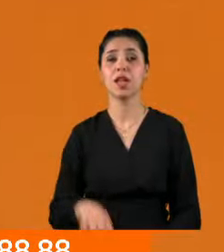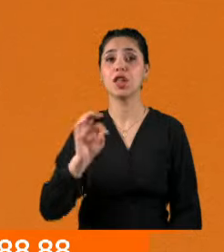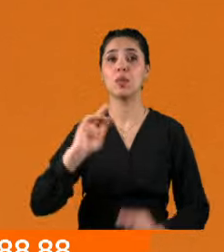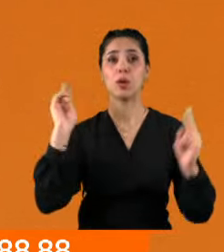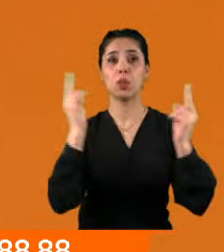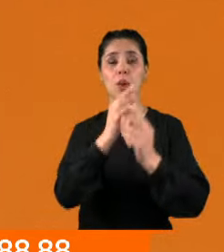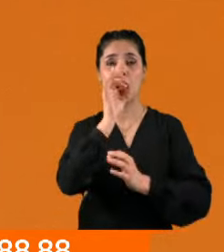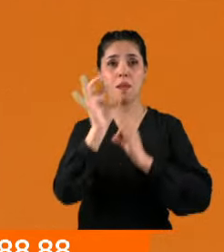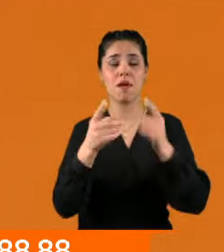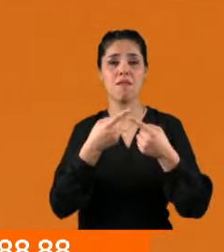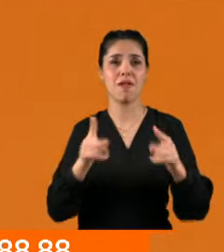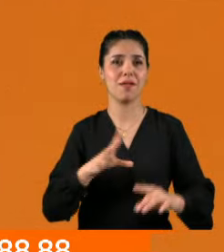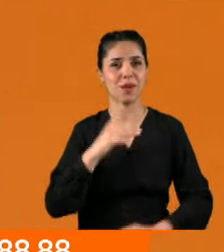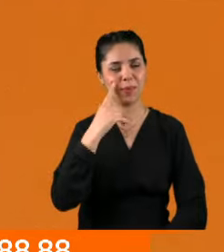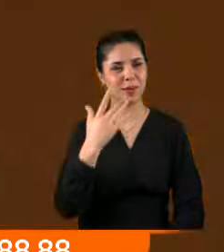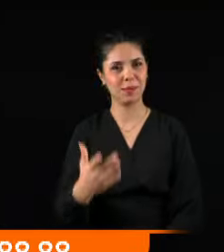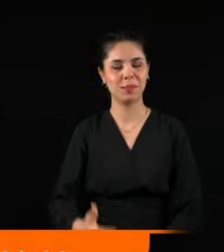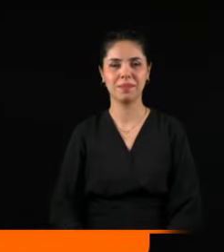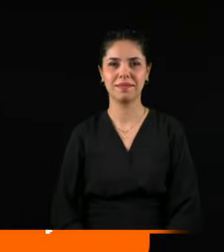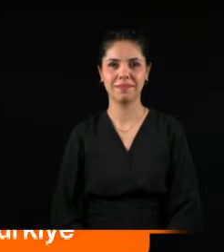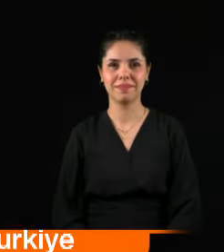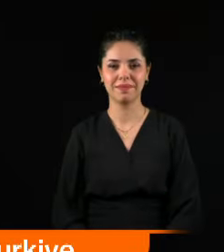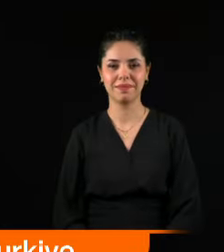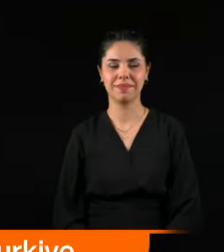Sırada dünyadan haber turu var.